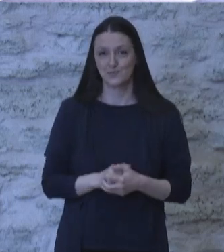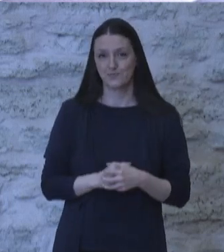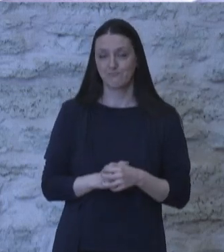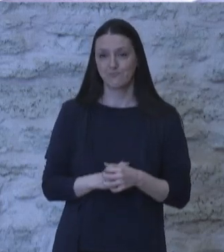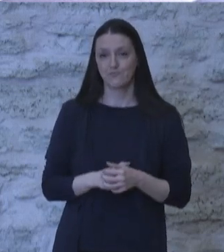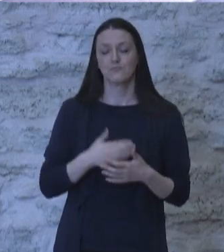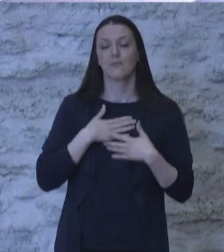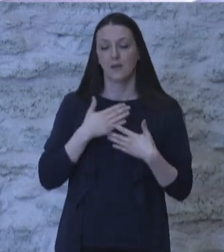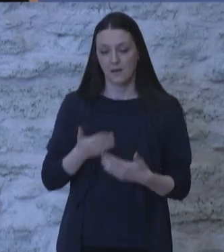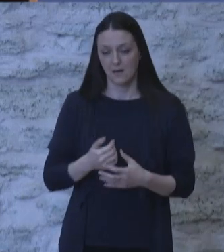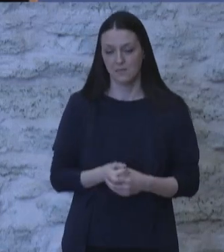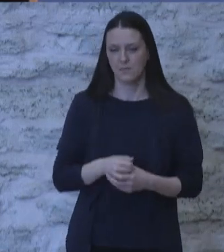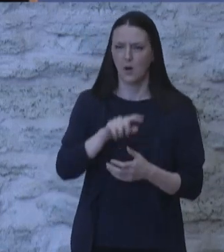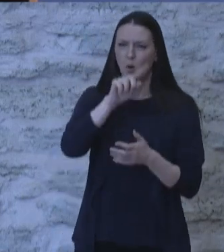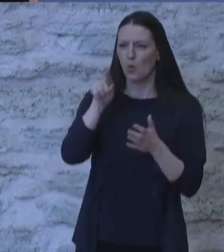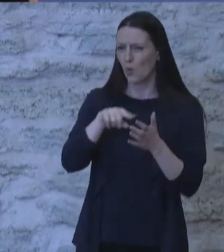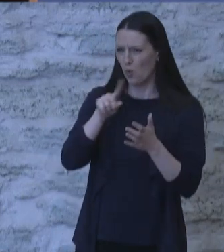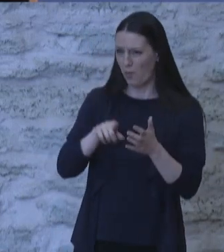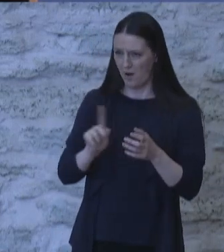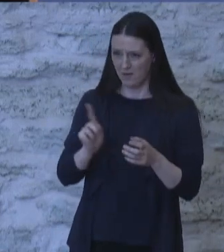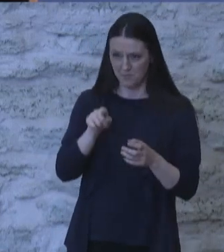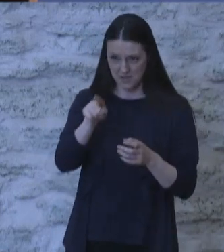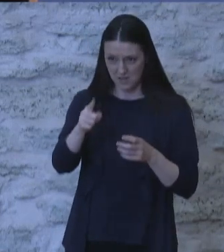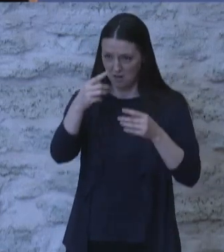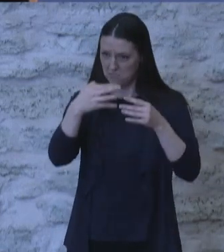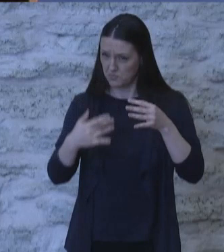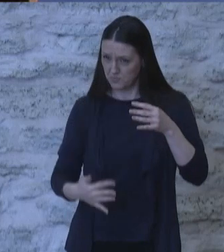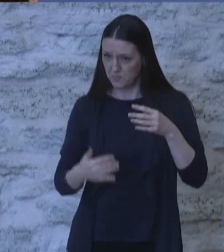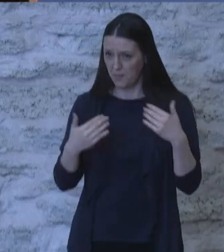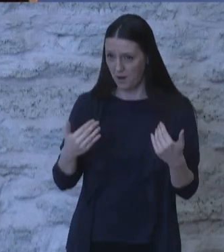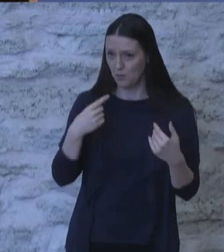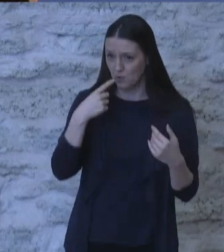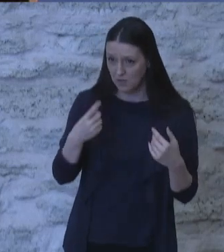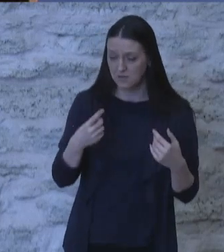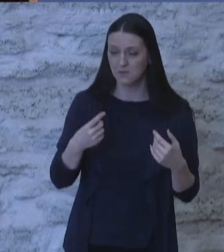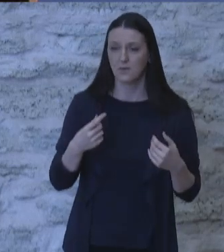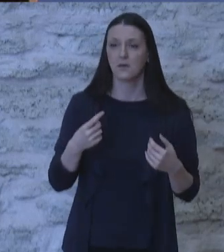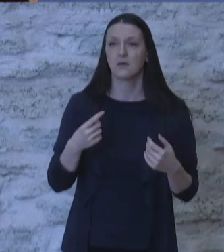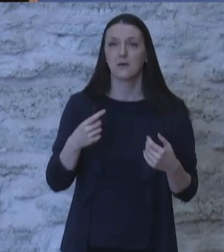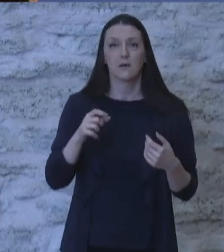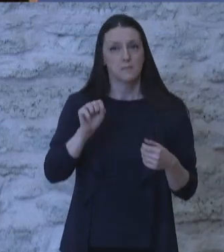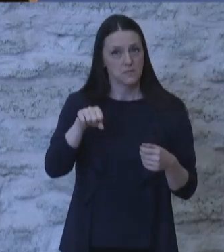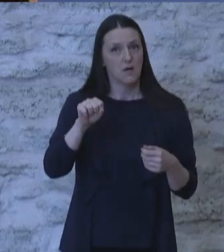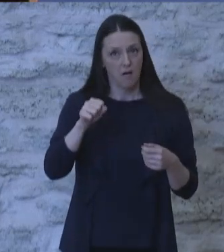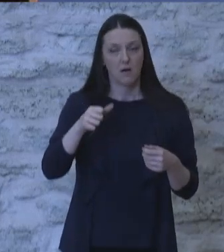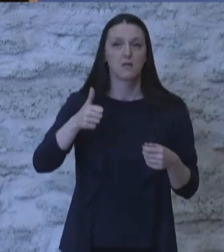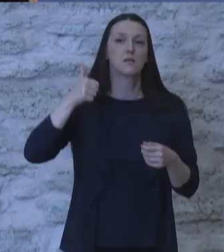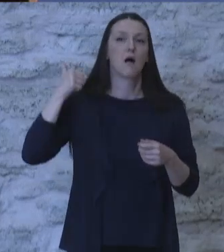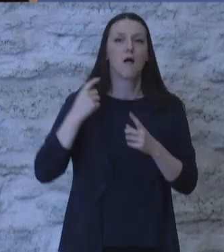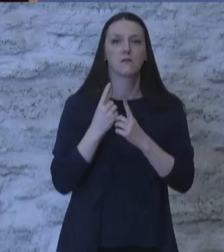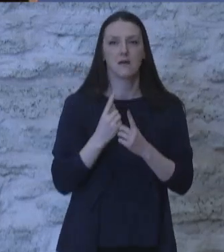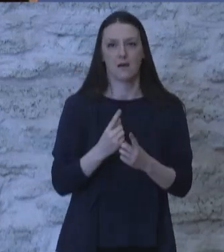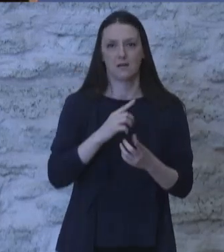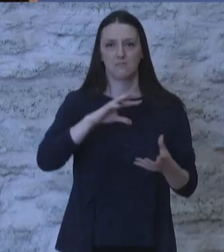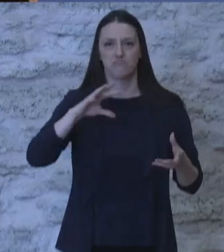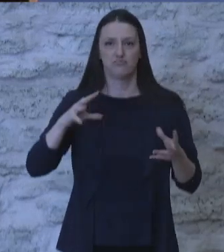kuupäevade rida, mis sa Hanna välja tõid. Jah, eks see on nagu tagant jälgi tarkus. Aga